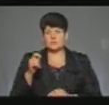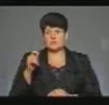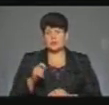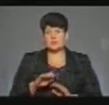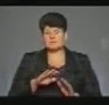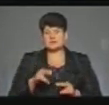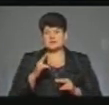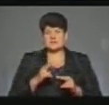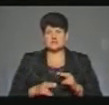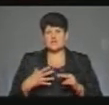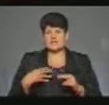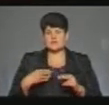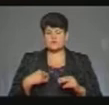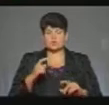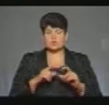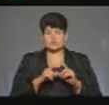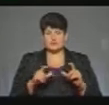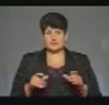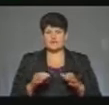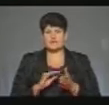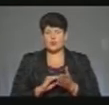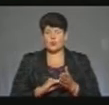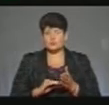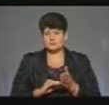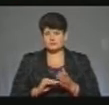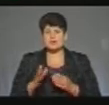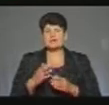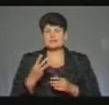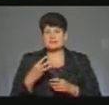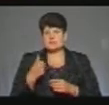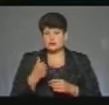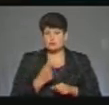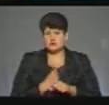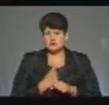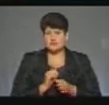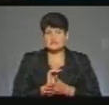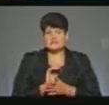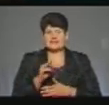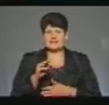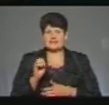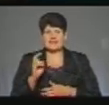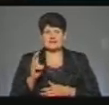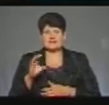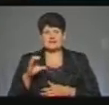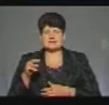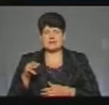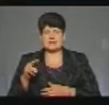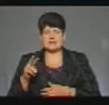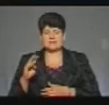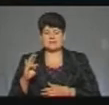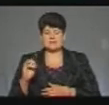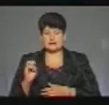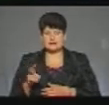після закінчення Львівського університету, факультету журналістики. Понад 30 років працювала в газеті «Текстильник». Вона була біля витоків